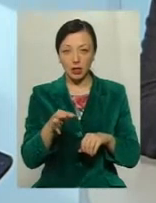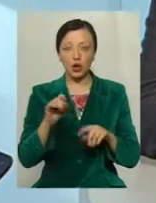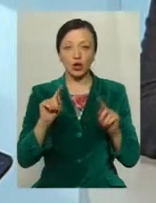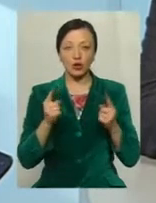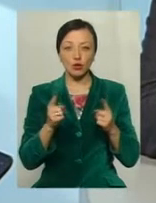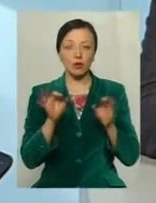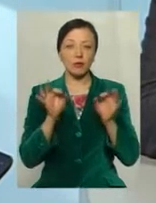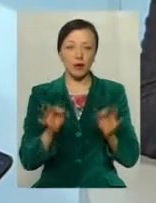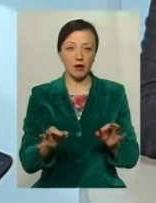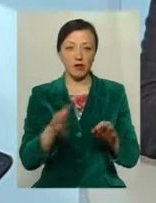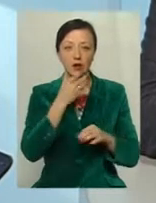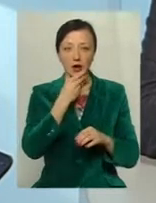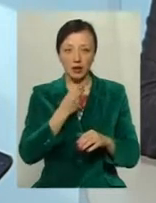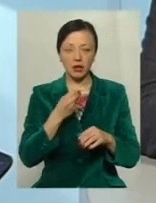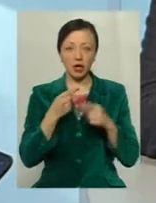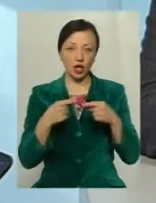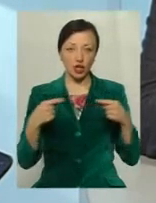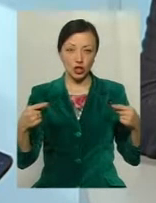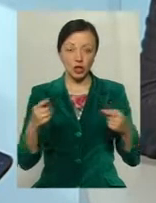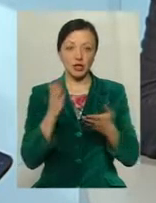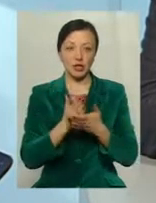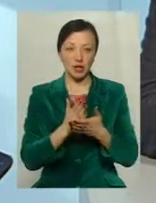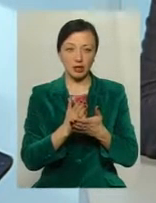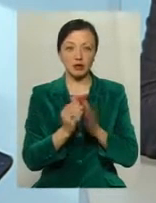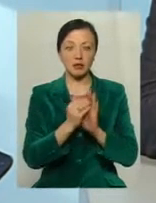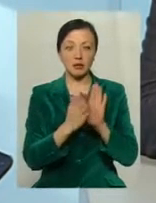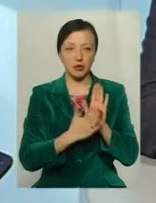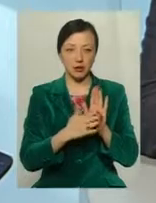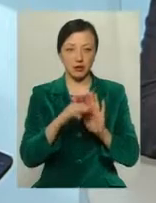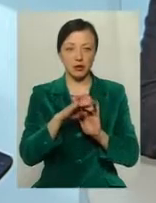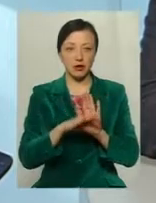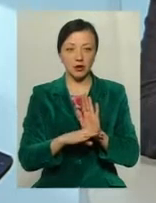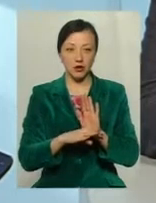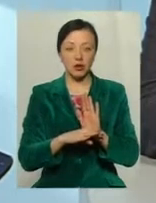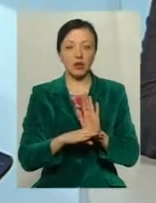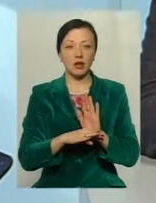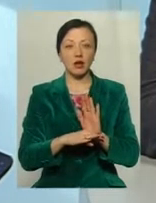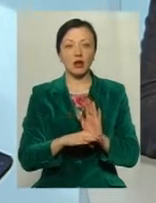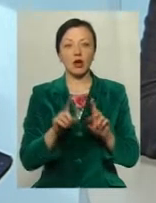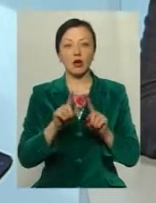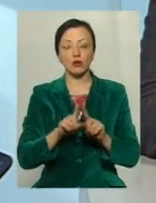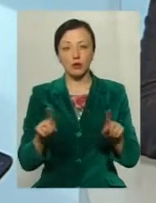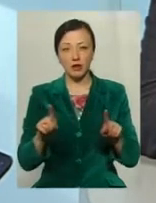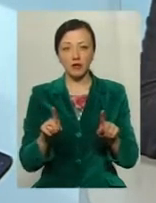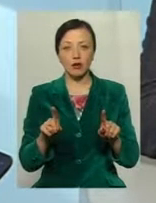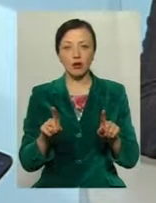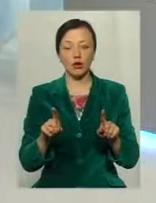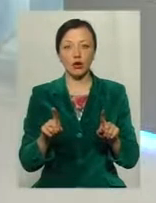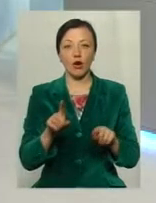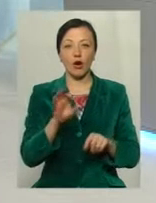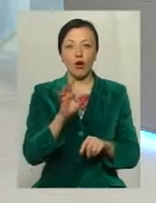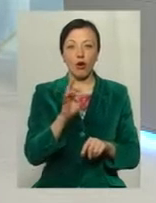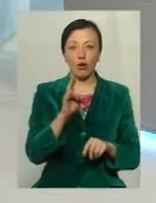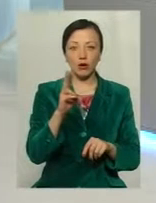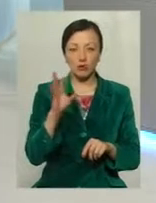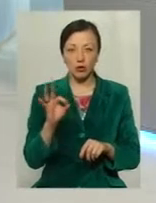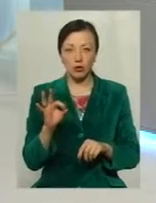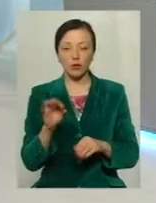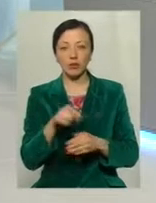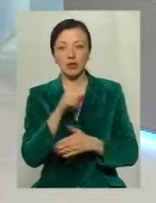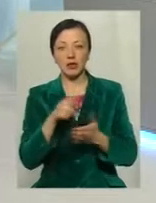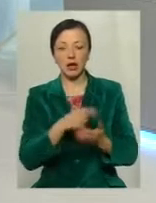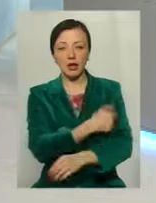це стосується, я ще раз кажу, безумовно, в тому бюджеті, який розроблений, і я встиг ознайомитися, буквально кажу, сьогодні, то я можу,